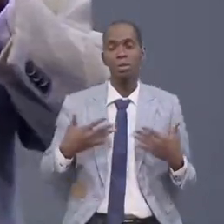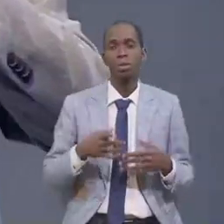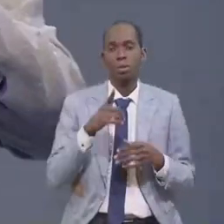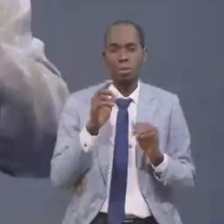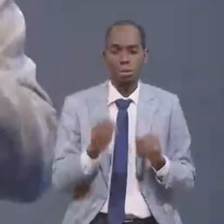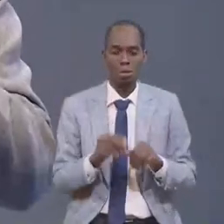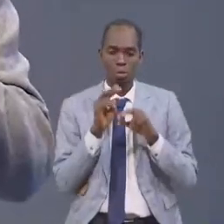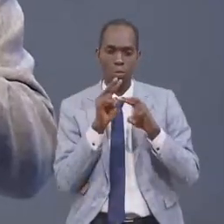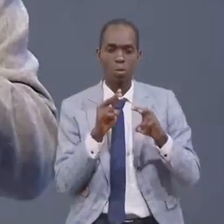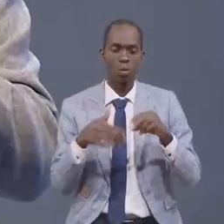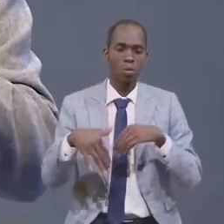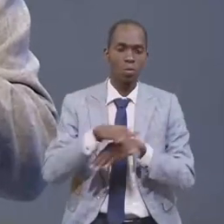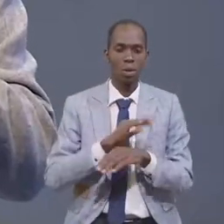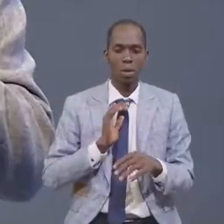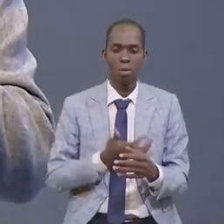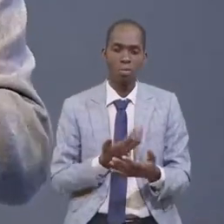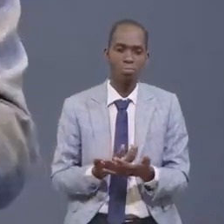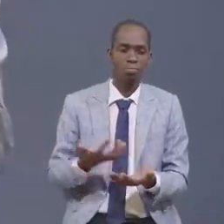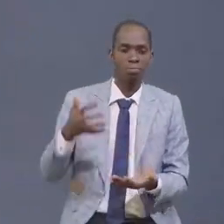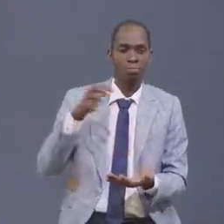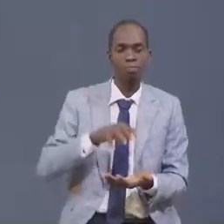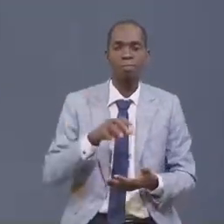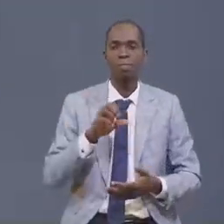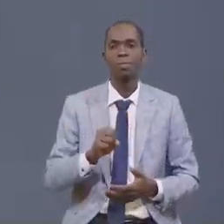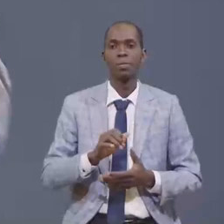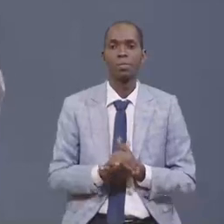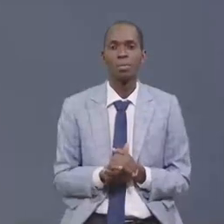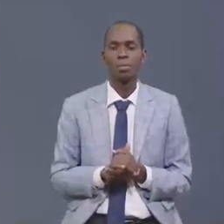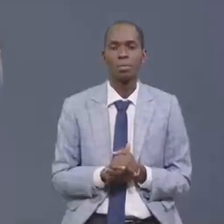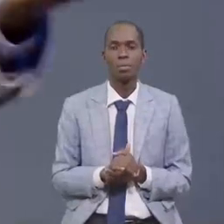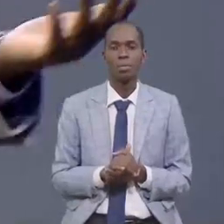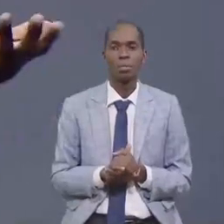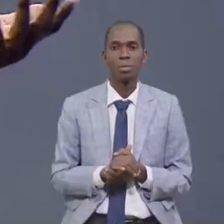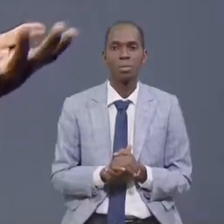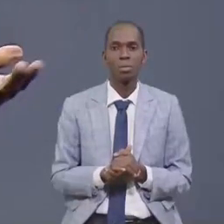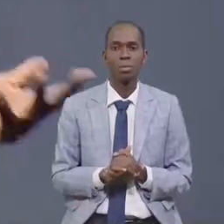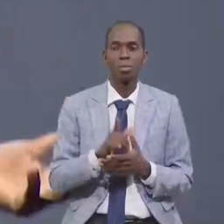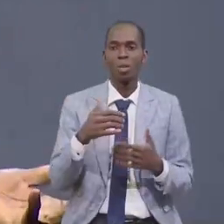nous devons veiller sur notre richesse.